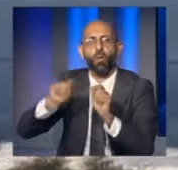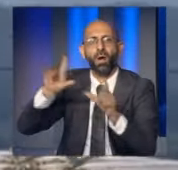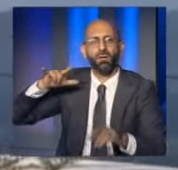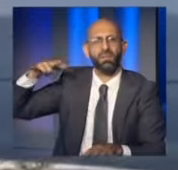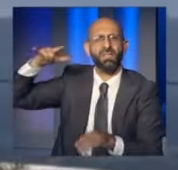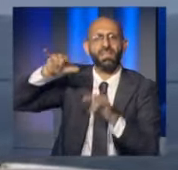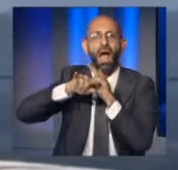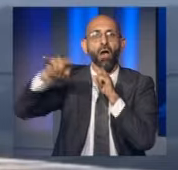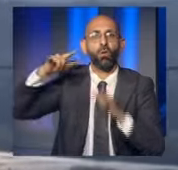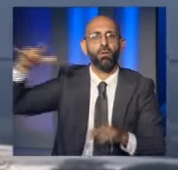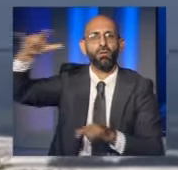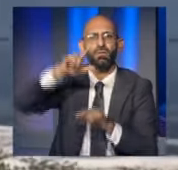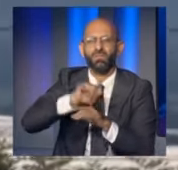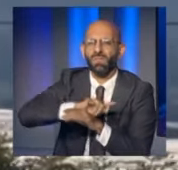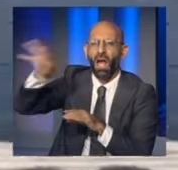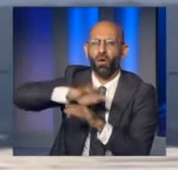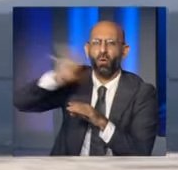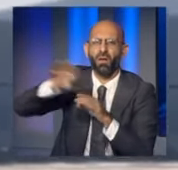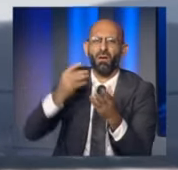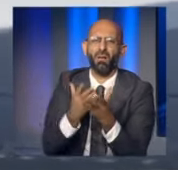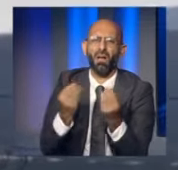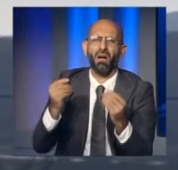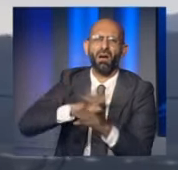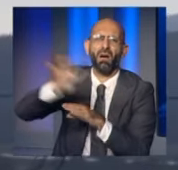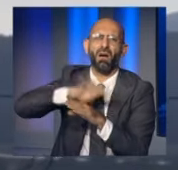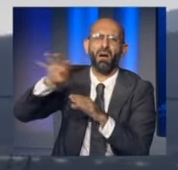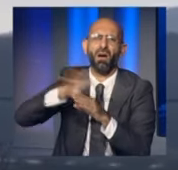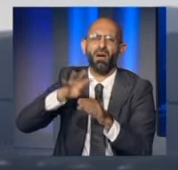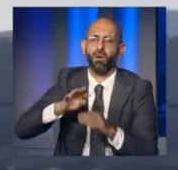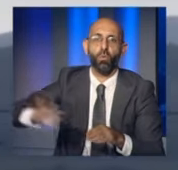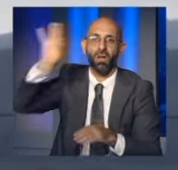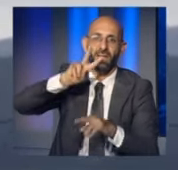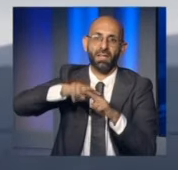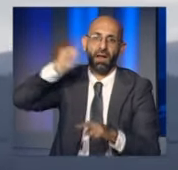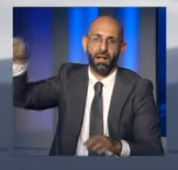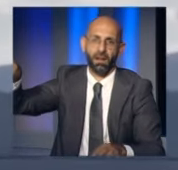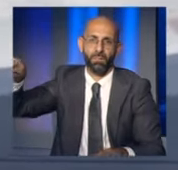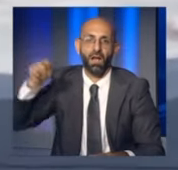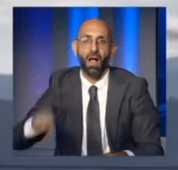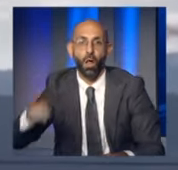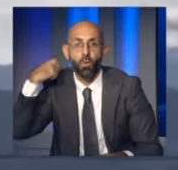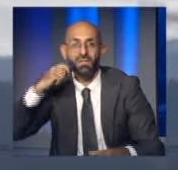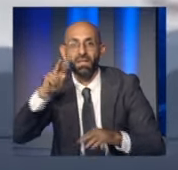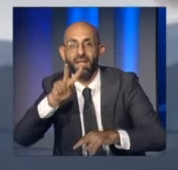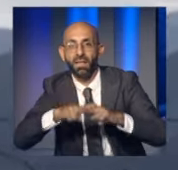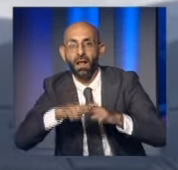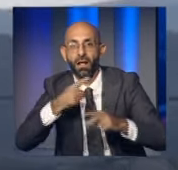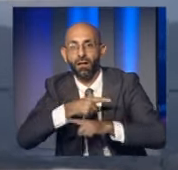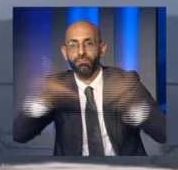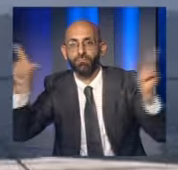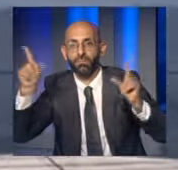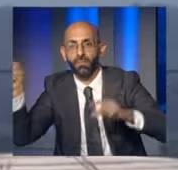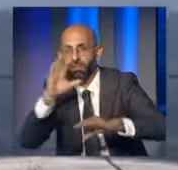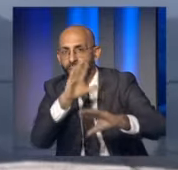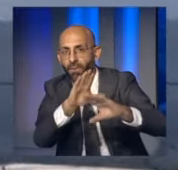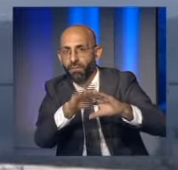بمسيرة وصواريخ على مواقع عرب العرامشة في الجهة المقابلة المحتلة، كما أطلق صاروخا مضادا للدروع في اتجاه